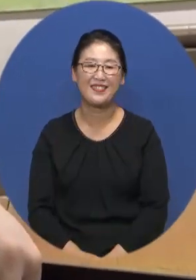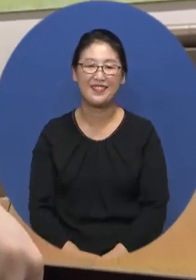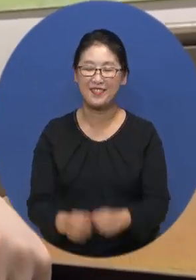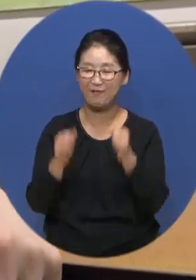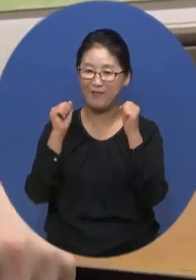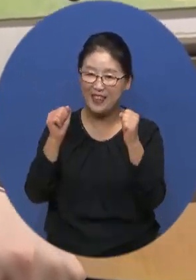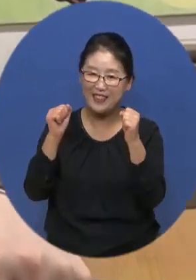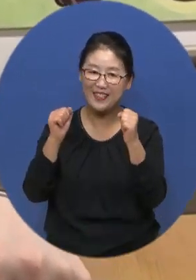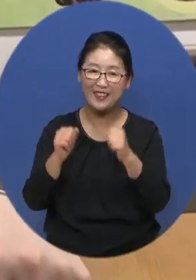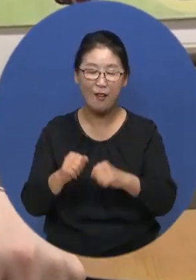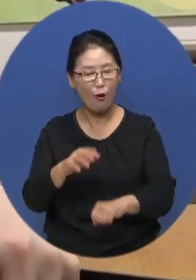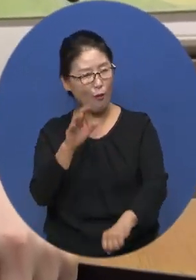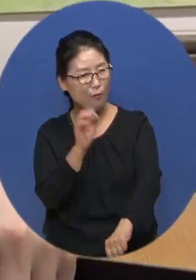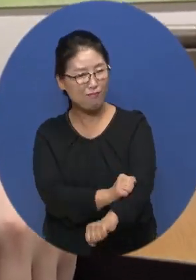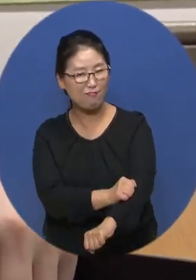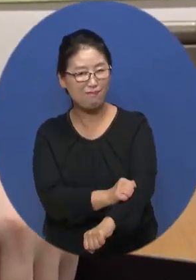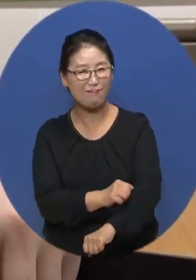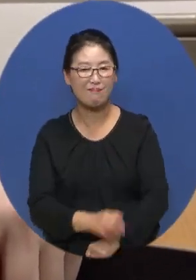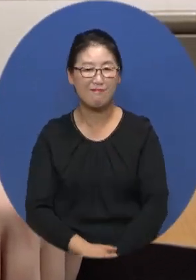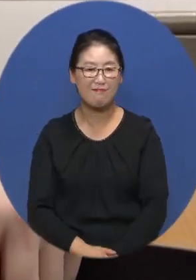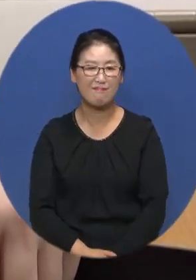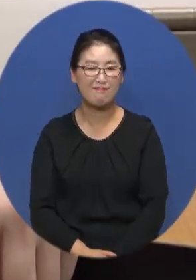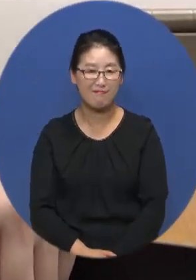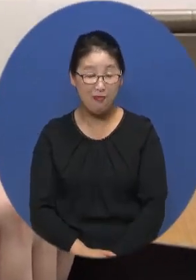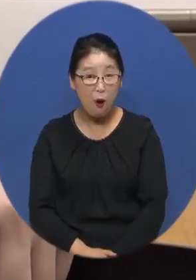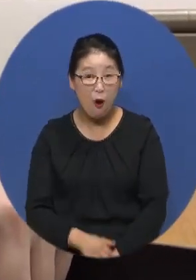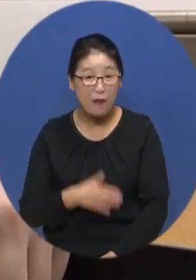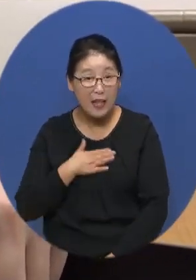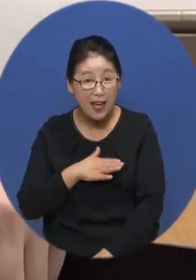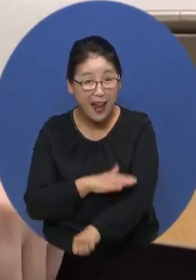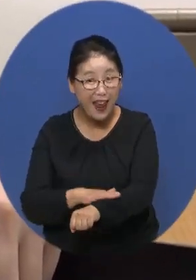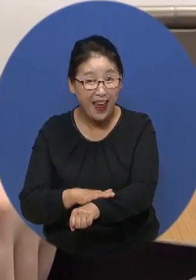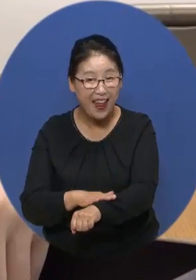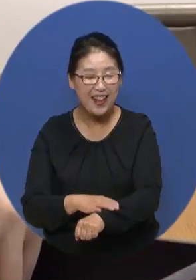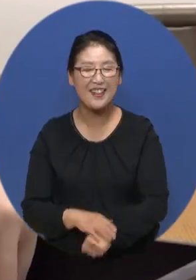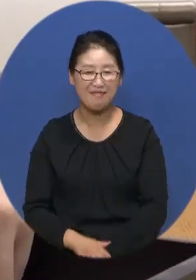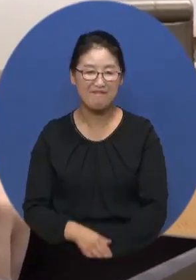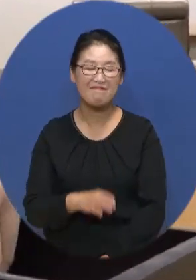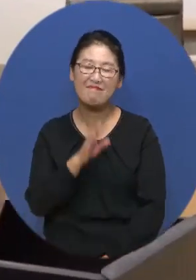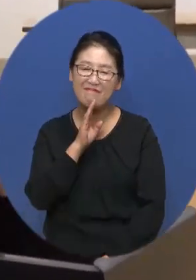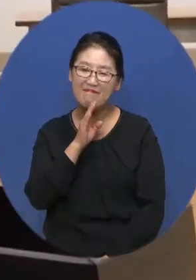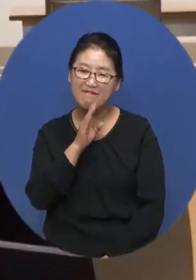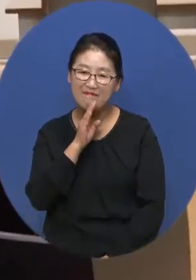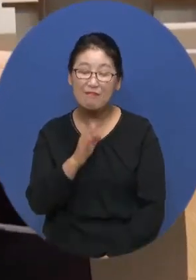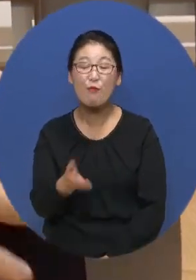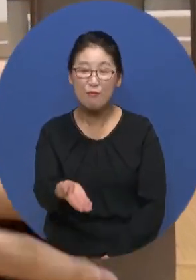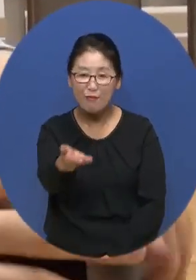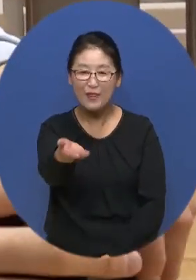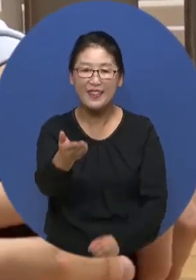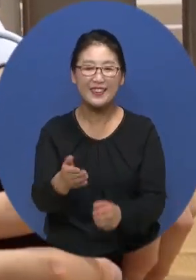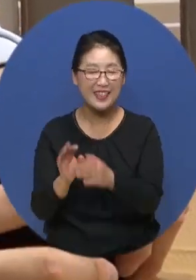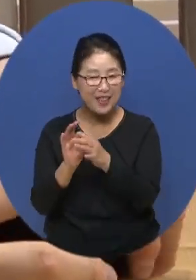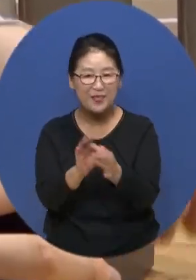화이팅! 너무 잘해요. 너무 잘해요. 네. 또 만들어요.